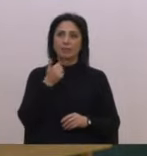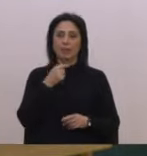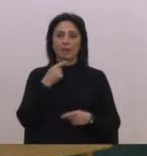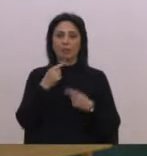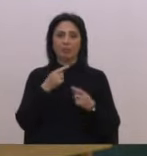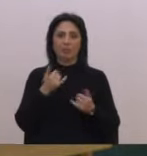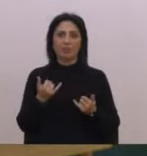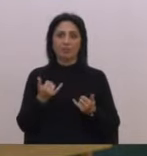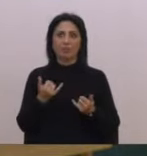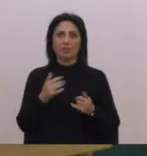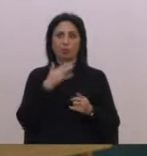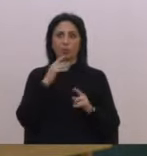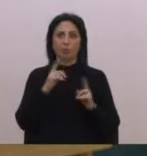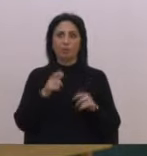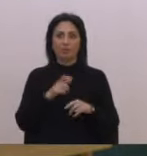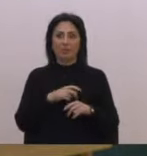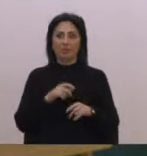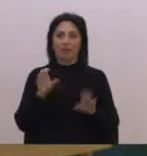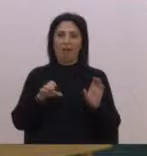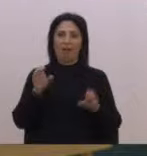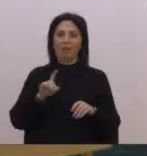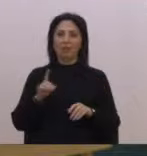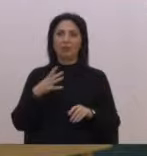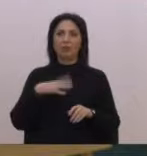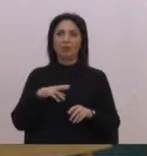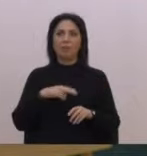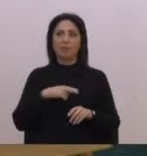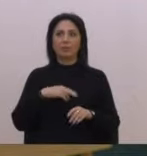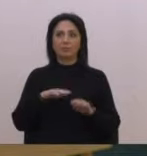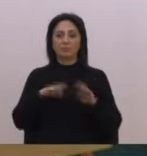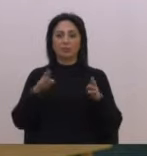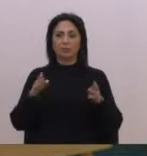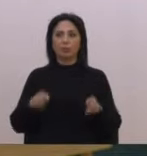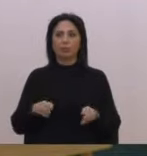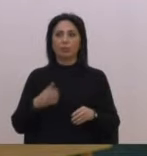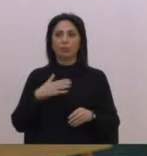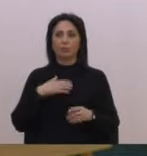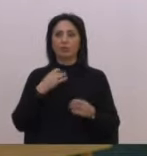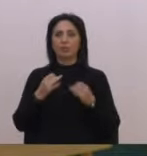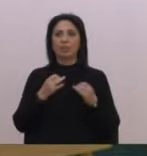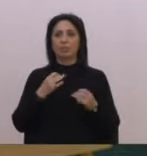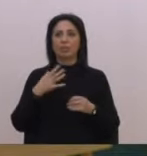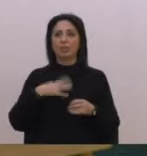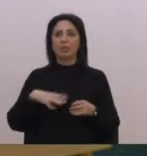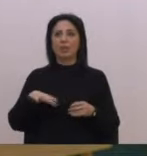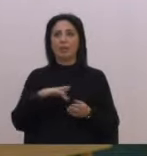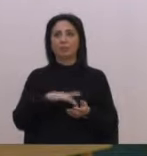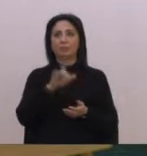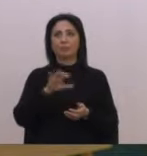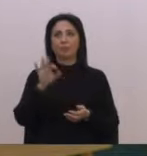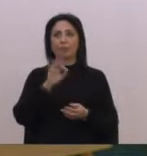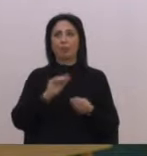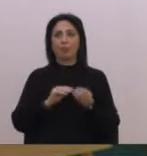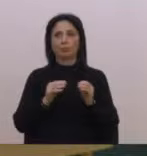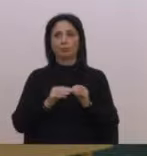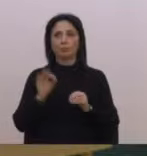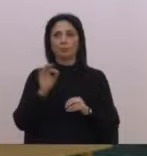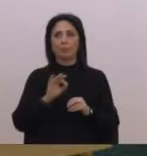მეტყველებს ახლა უმრავლესობის წევრებზე, როდესაც აქ საქართველოს პარლამენტის ტრიბუნიდან ჩვენ საუბრობთ საქართველოს მოქალაქეების